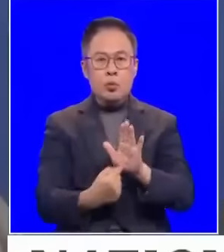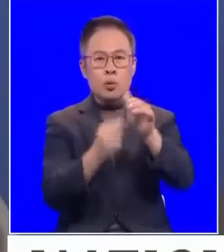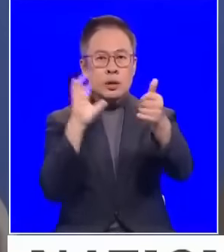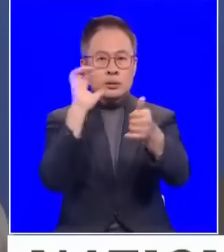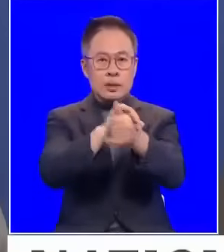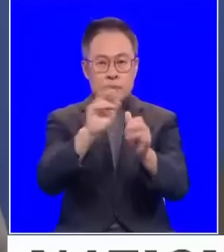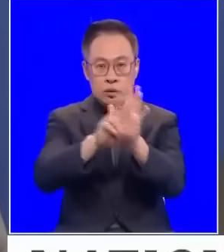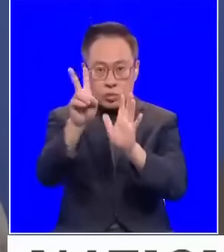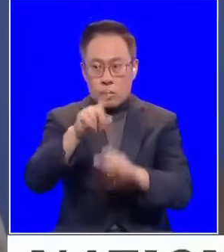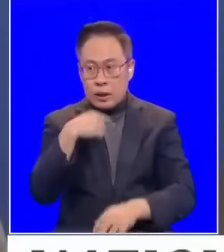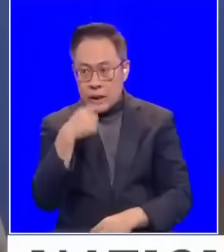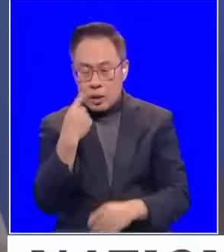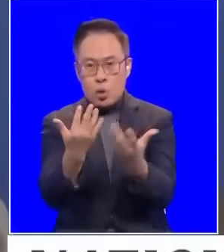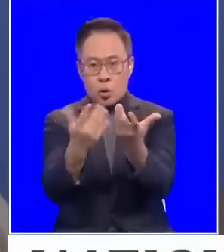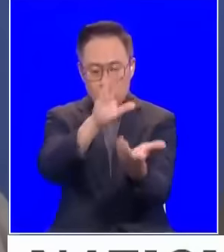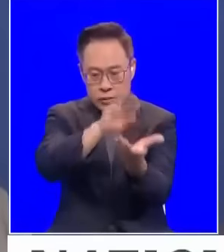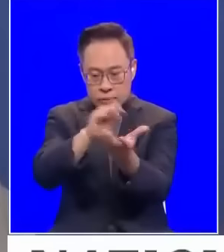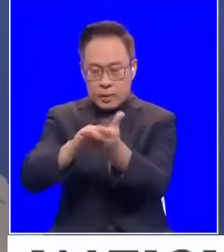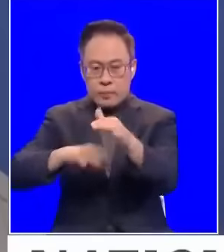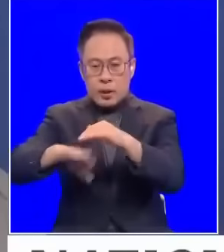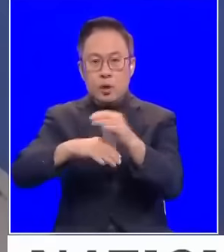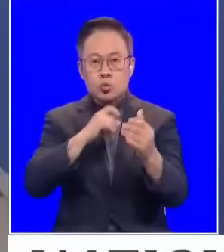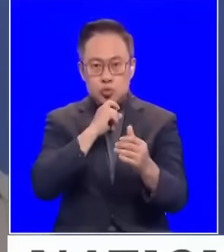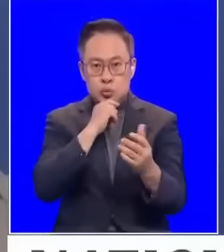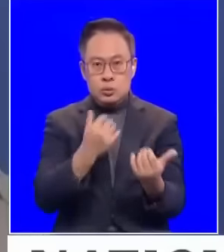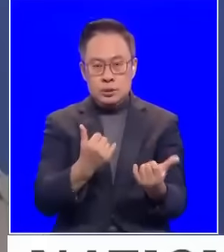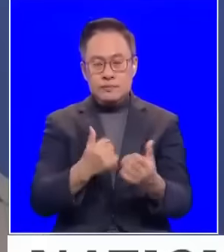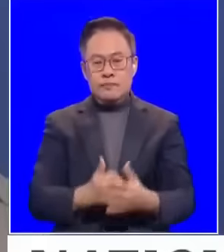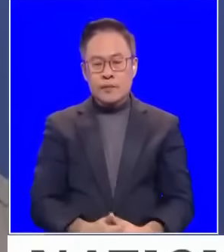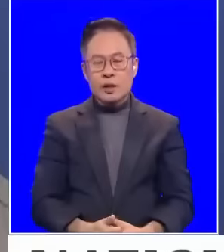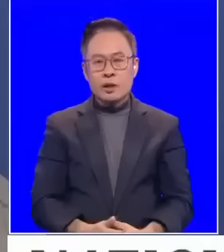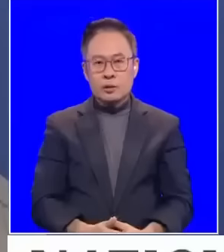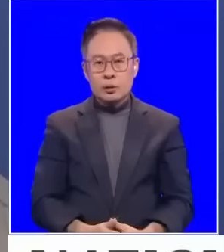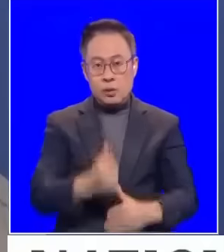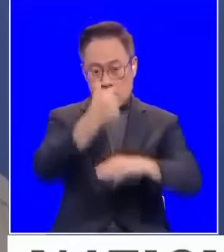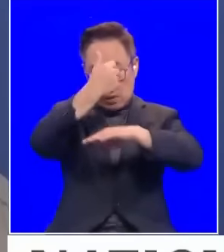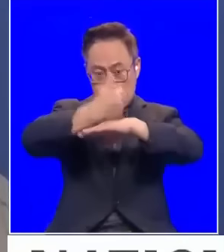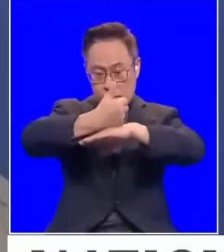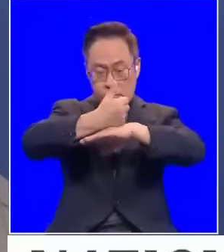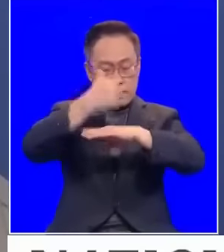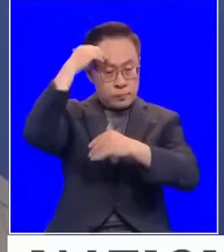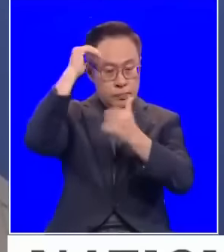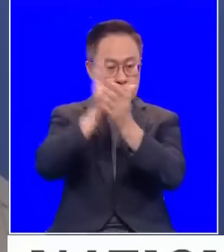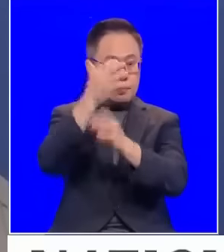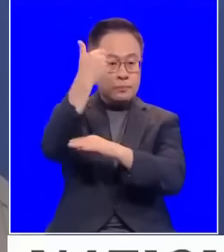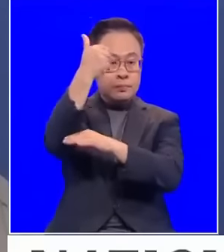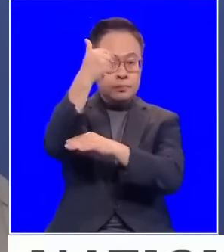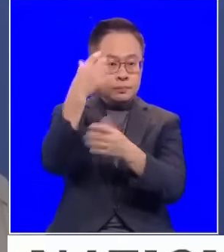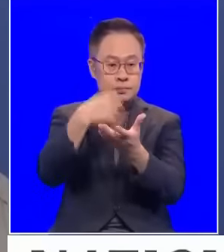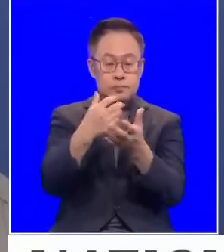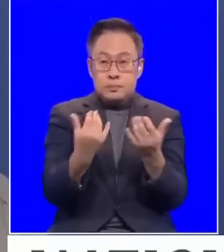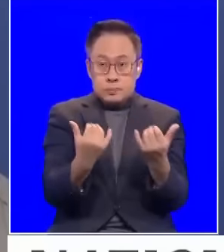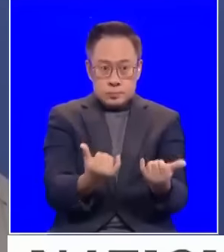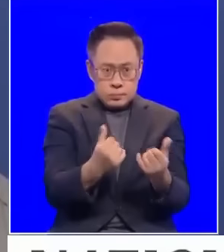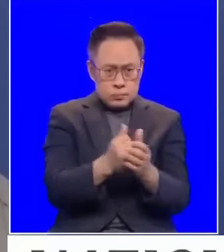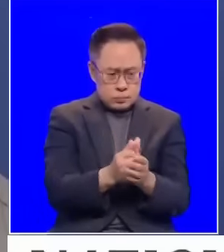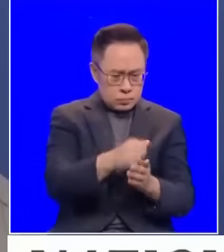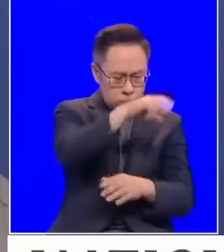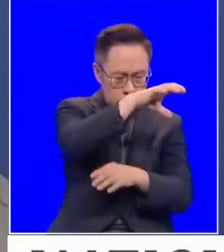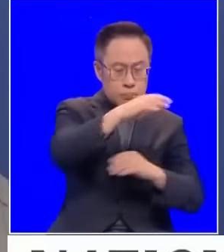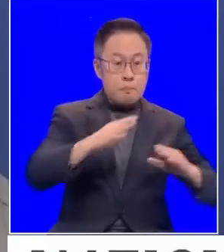ในวันนี้มีการไปตรวจค้นทั้งหมด11จุดด้วยกันซึ่งเป็นผู้ที่มีความเกี่ย